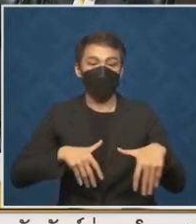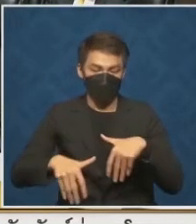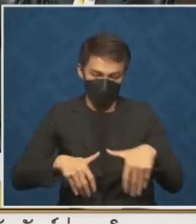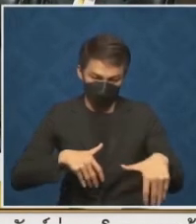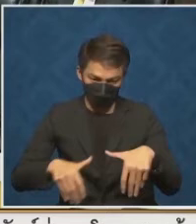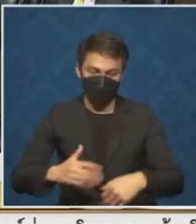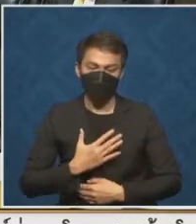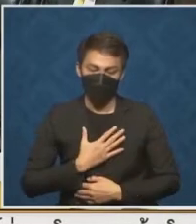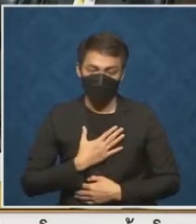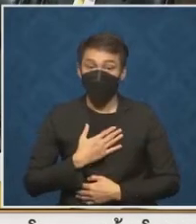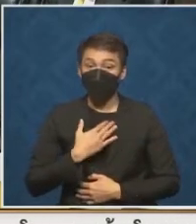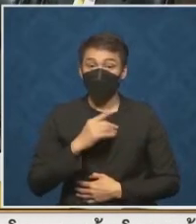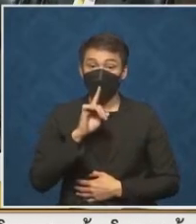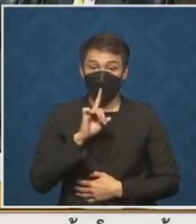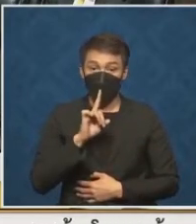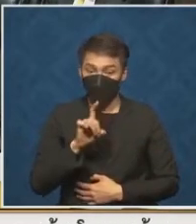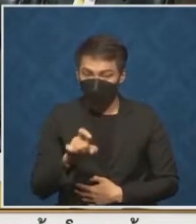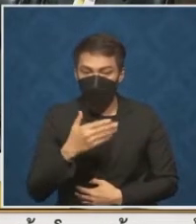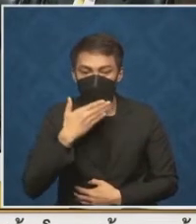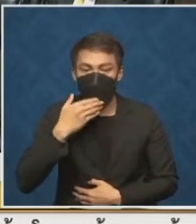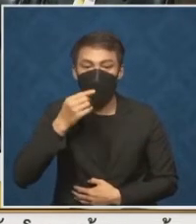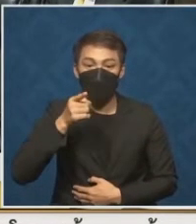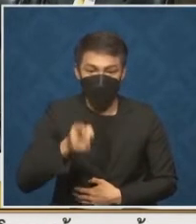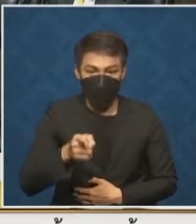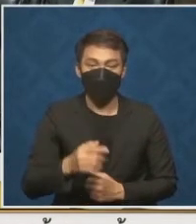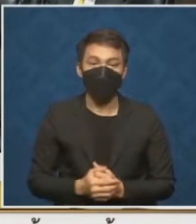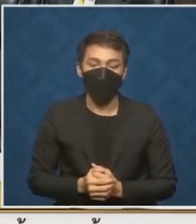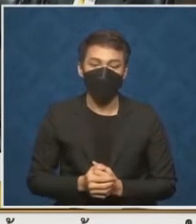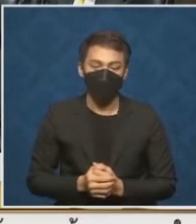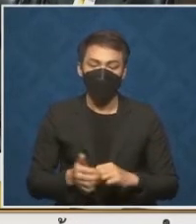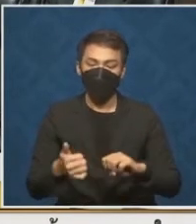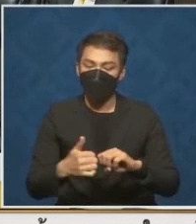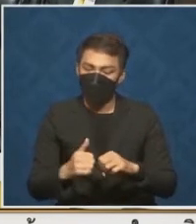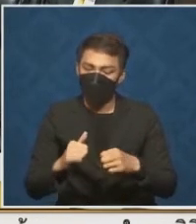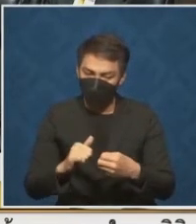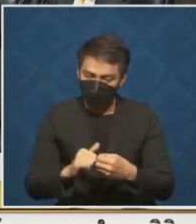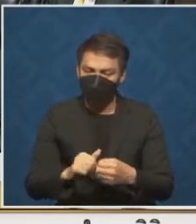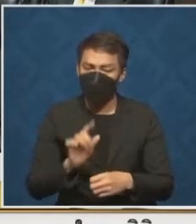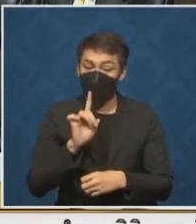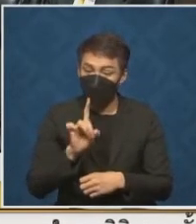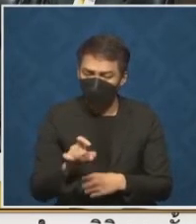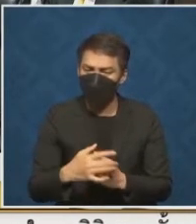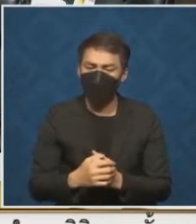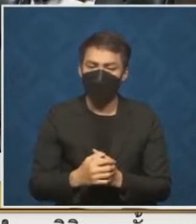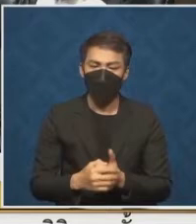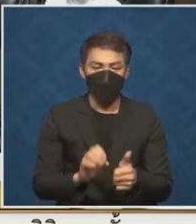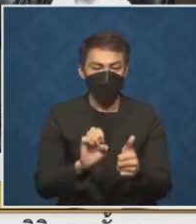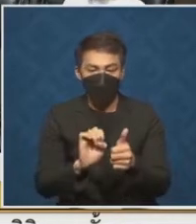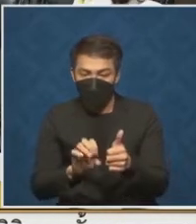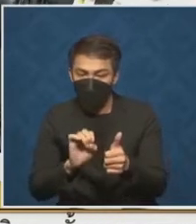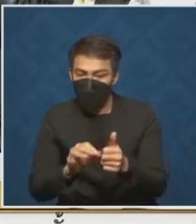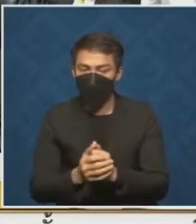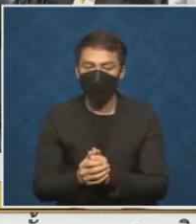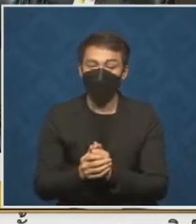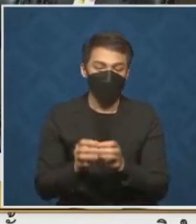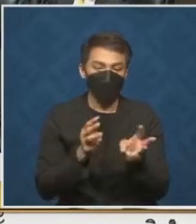ไทยก็จะได้ซักถามข้อเท็จจริงเกี่ยวกับสภาพปัญหาและหาแนว